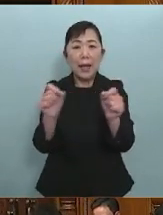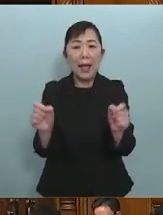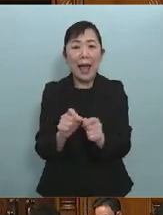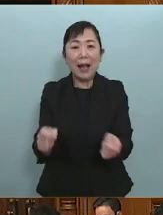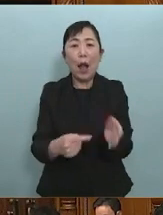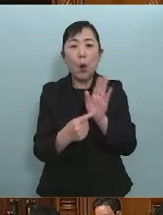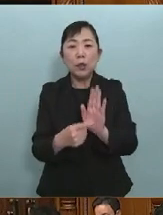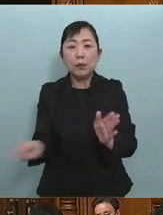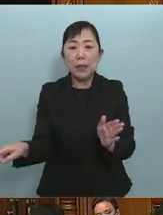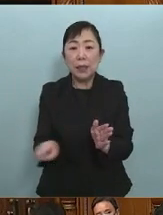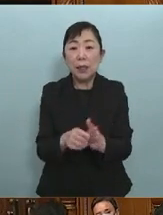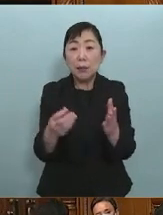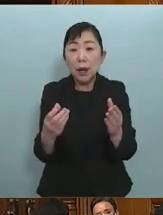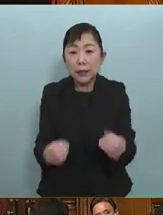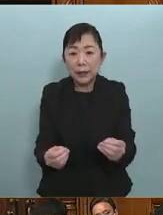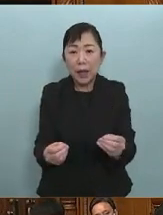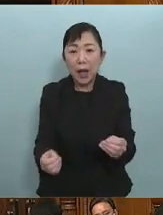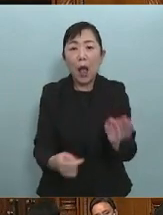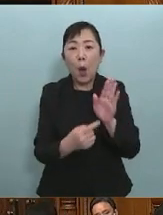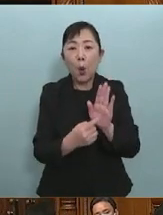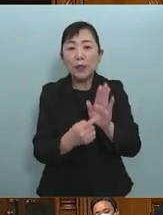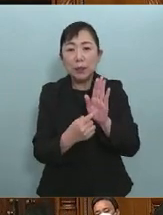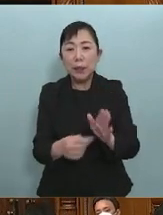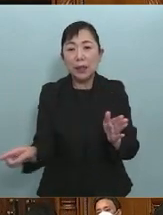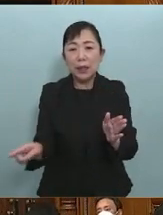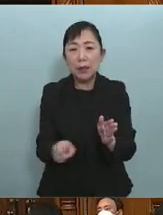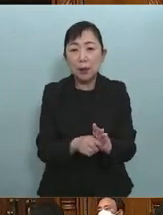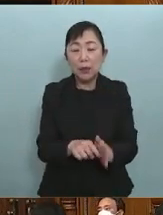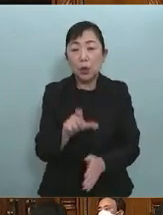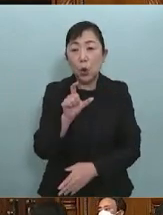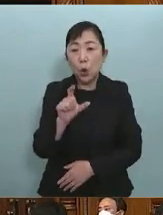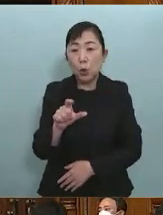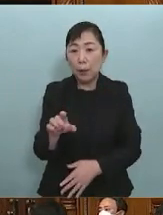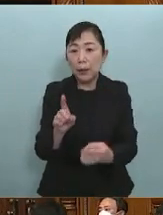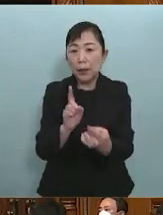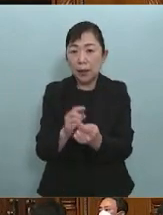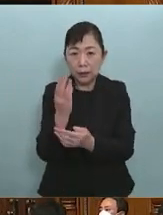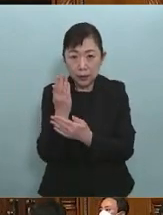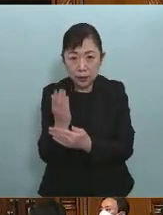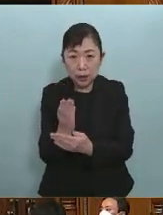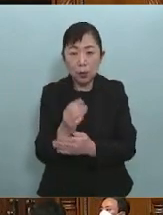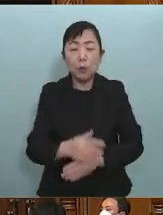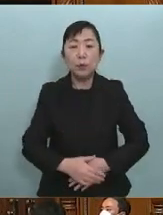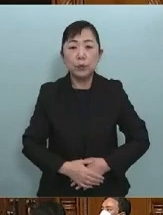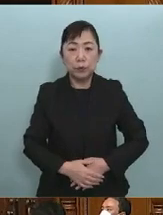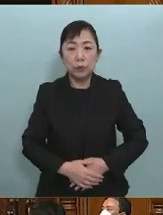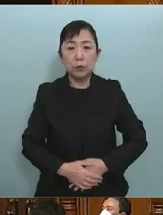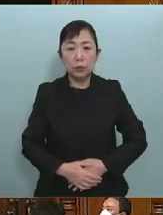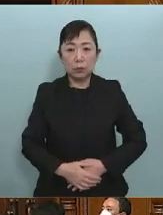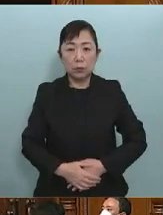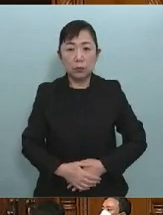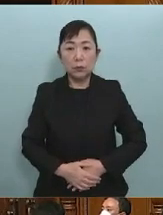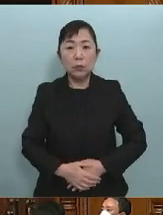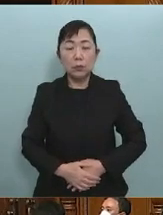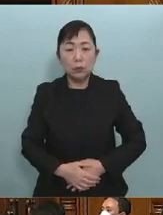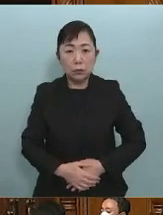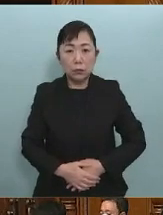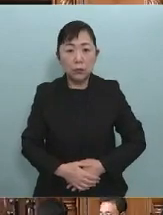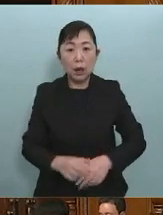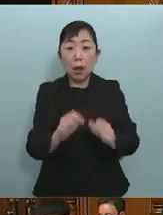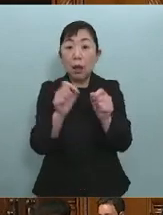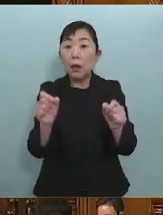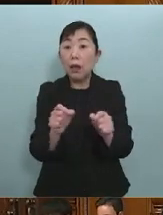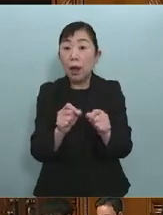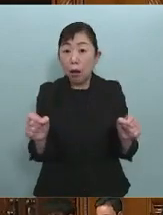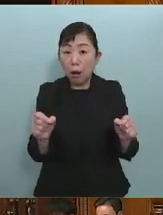示してきましたお示ししてきましたということについてお尋ねいたしますお示ししたとおっしゃる結果と